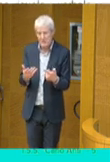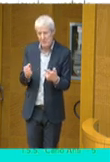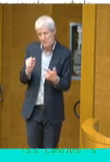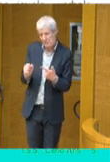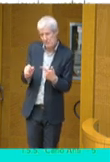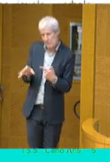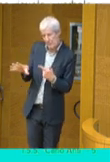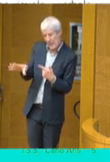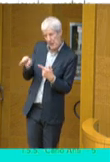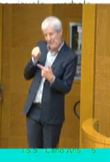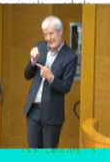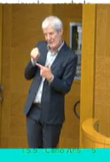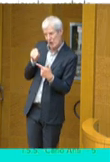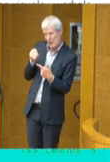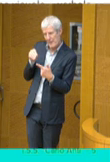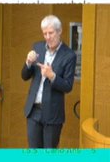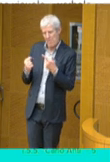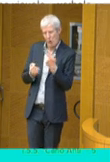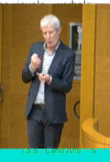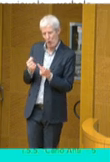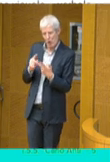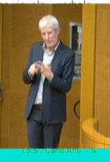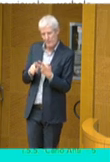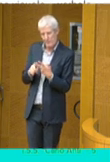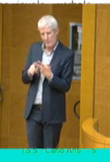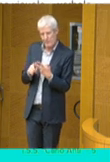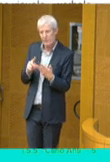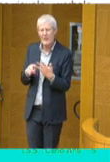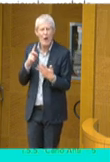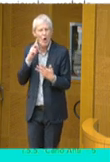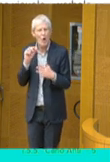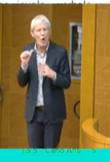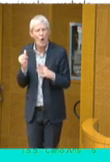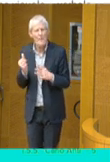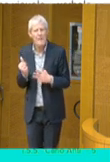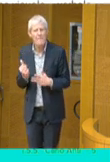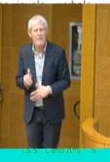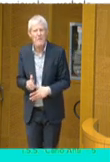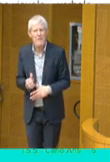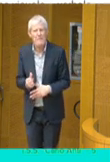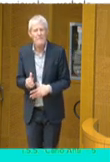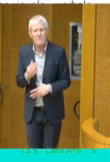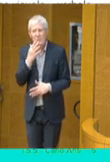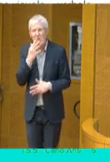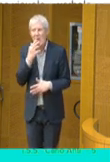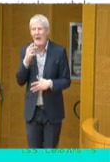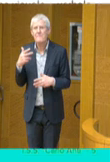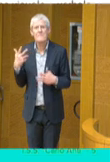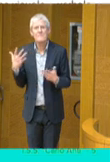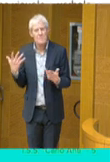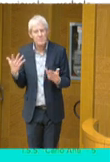Imitazione motoria ed in particolare il come mi sento con le storie sociali ed